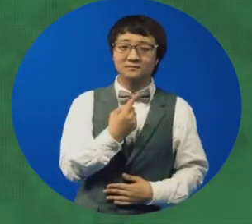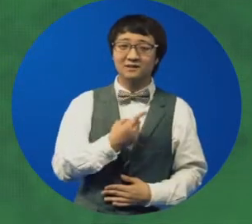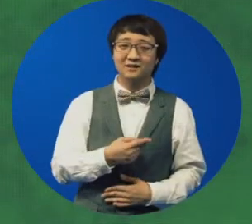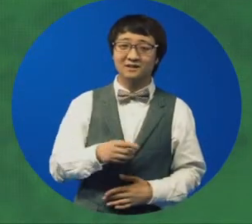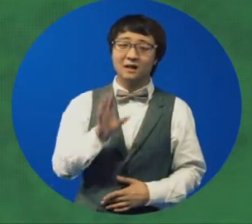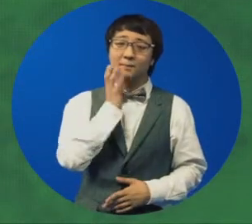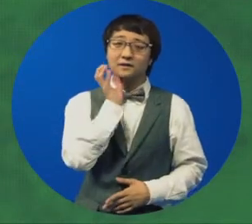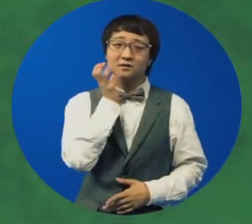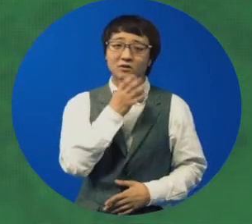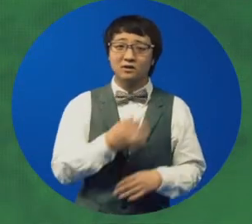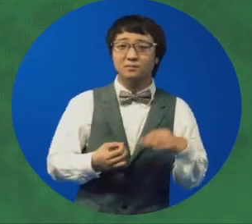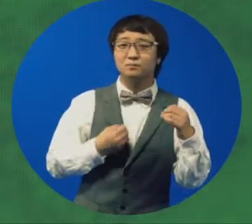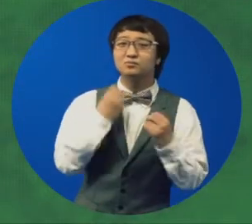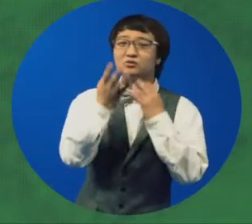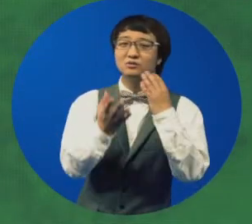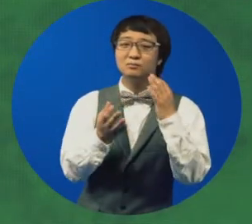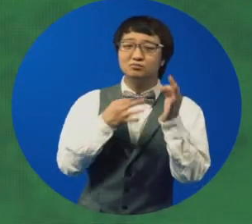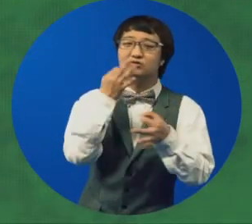베드로를 부르셨어요.